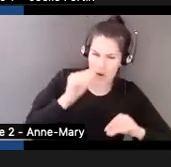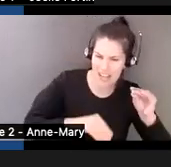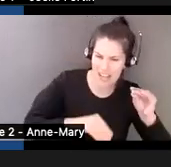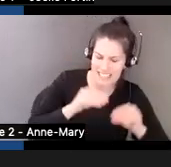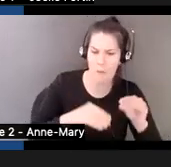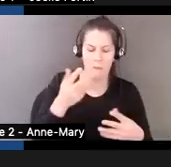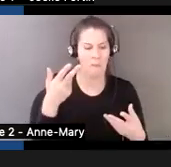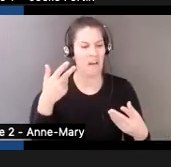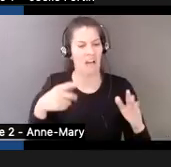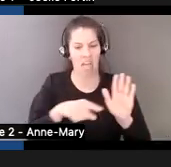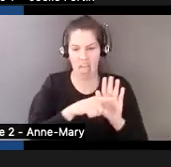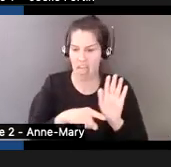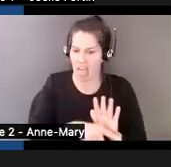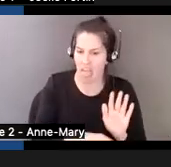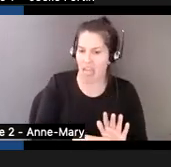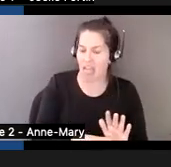Il a décidé,